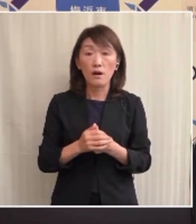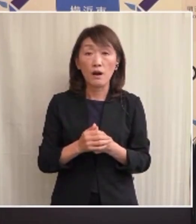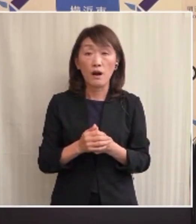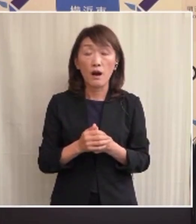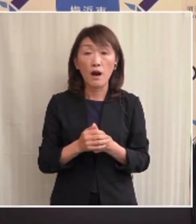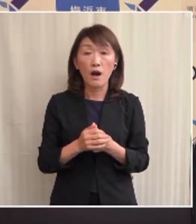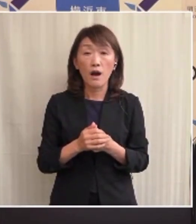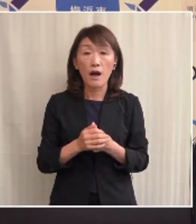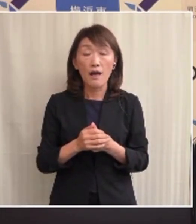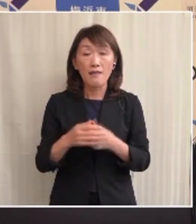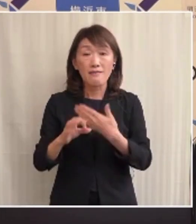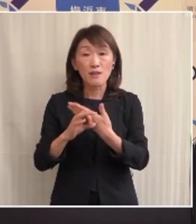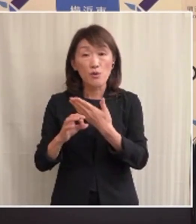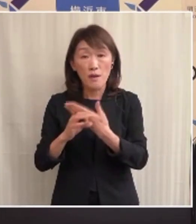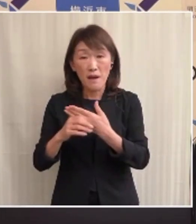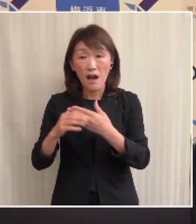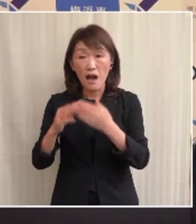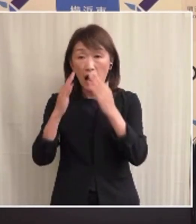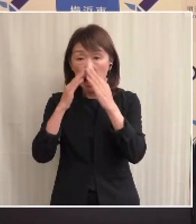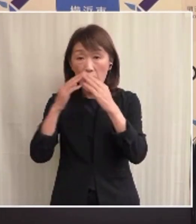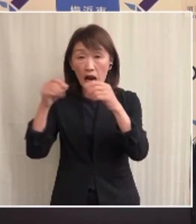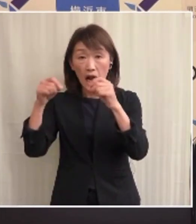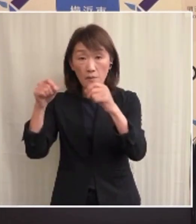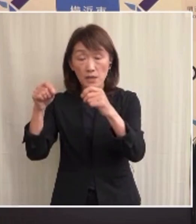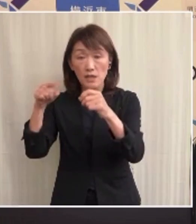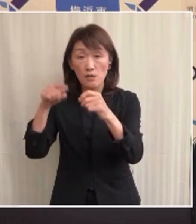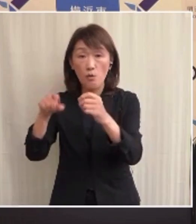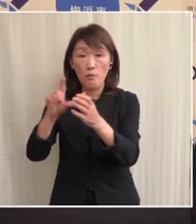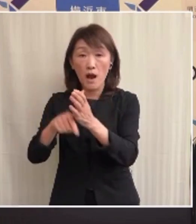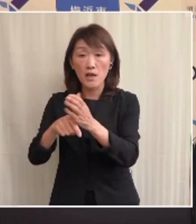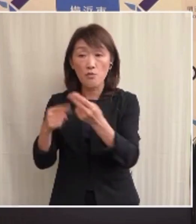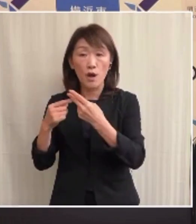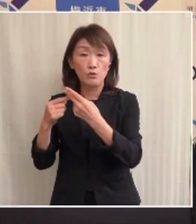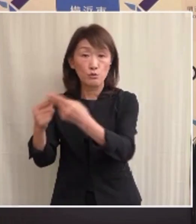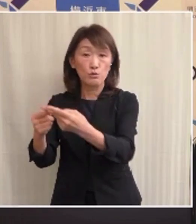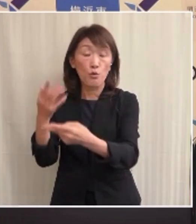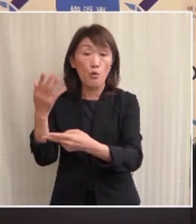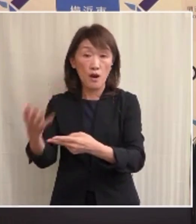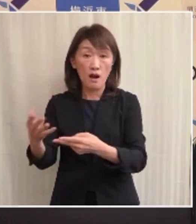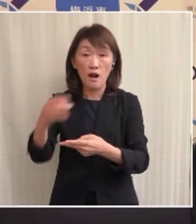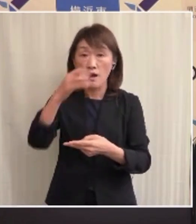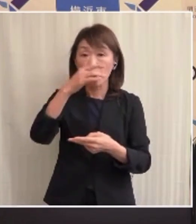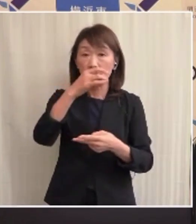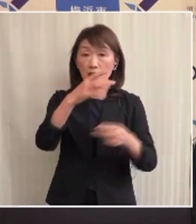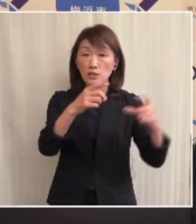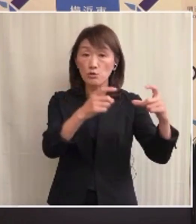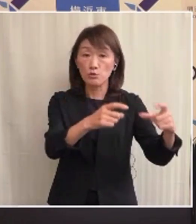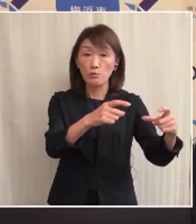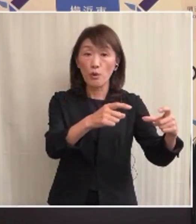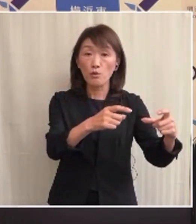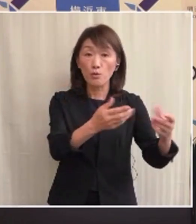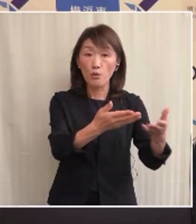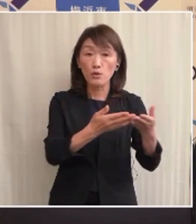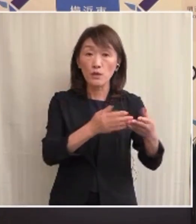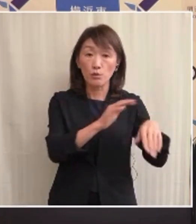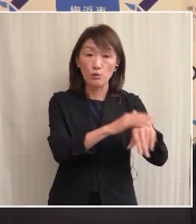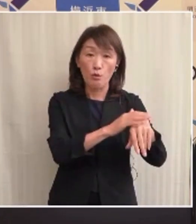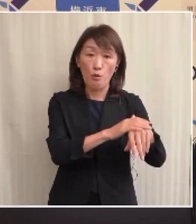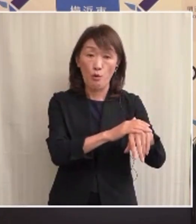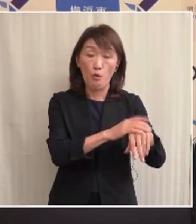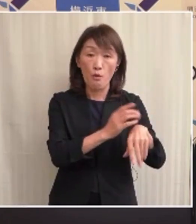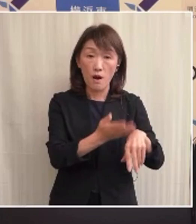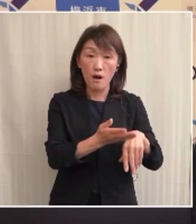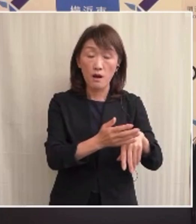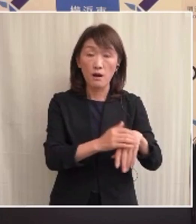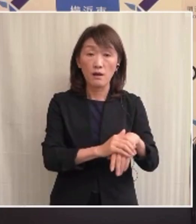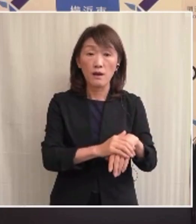に届くのは、例えば紙だったら郵送で届くとか電子クーポンはこれは どうやって受け取るのかということと、 何かこの